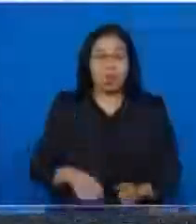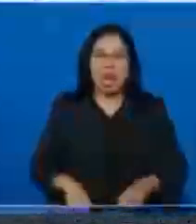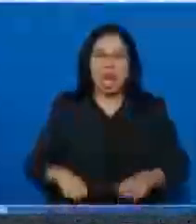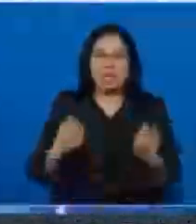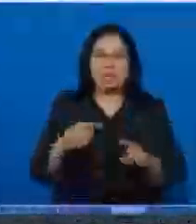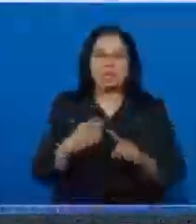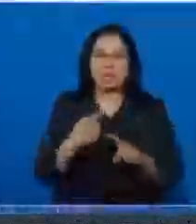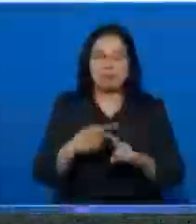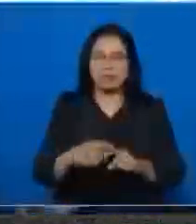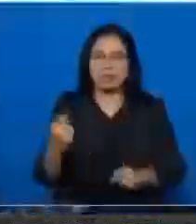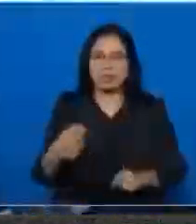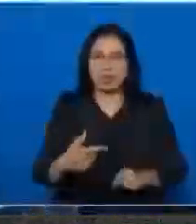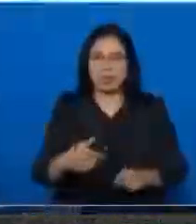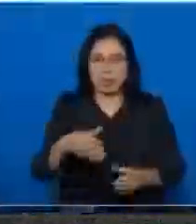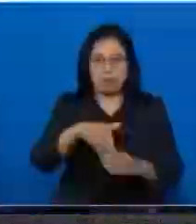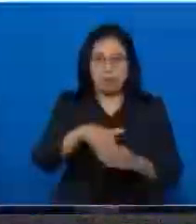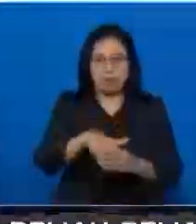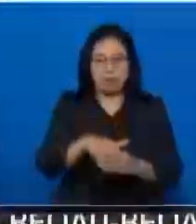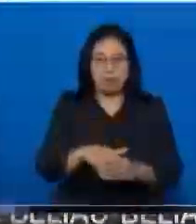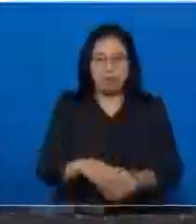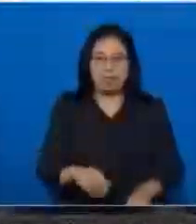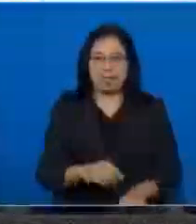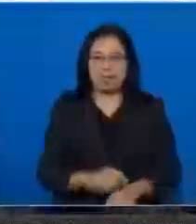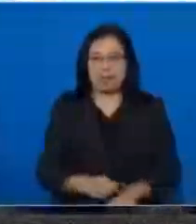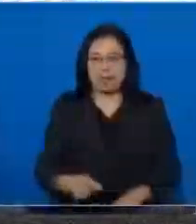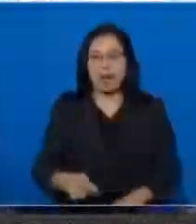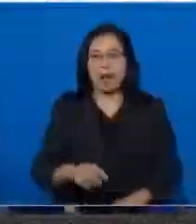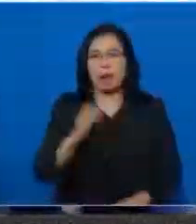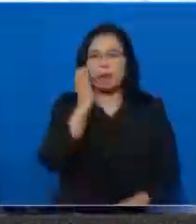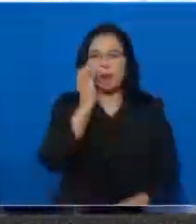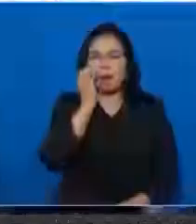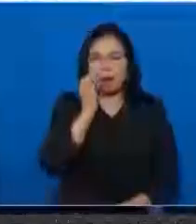pada 19 Februari pukul 8 menunjukkan Prabowo-Gibran unggul